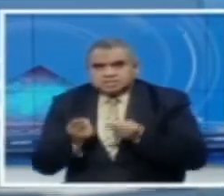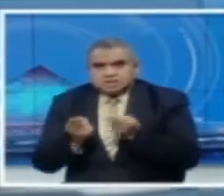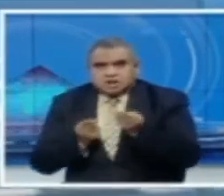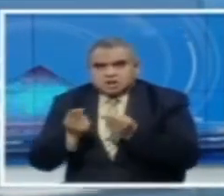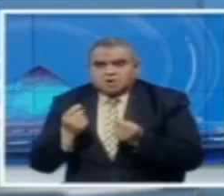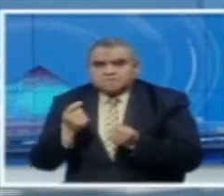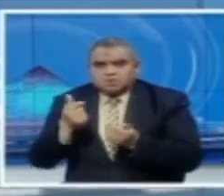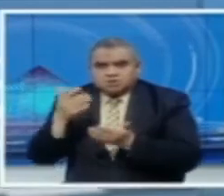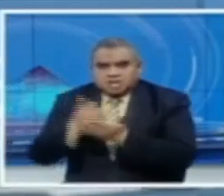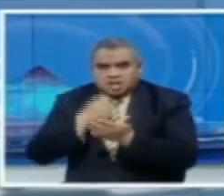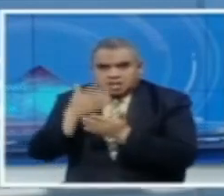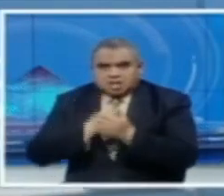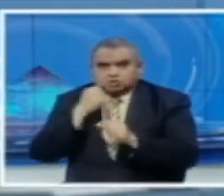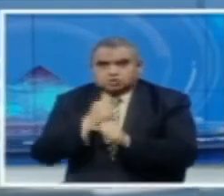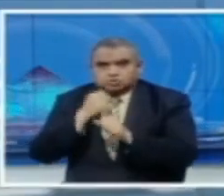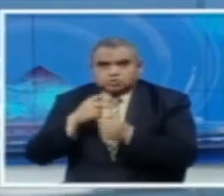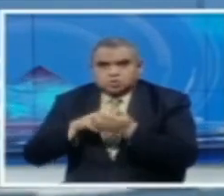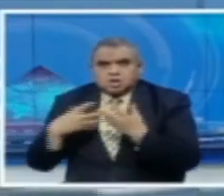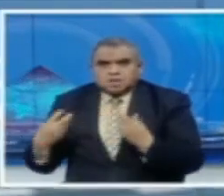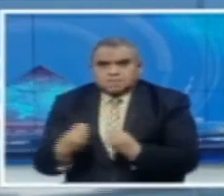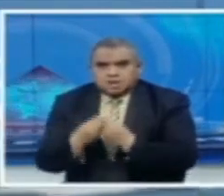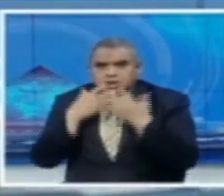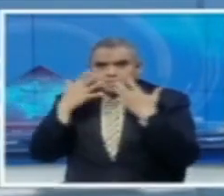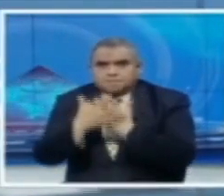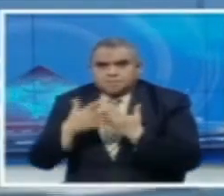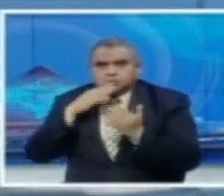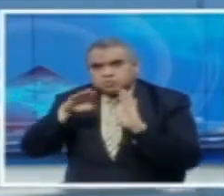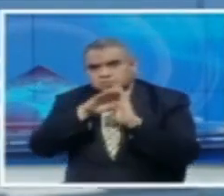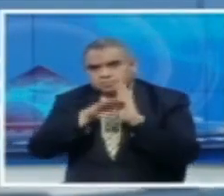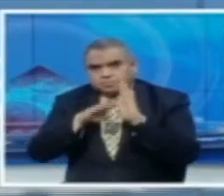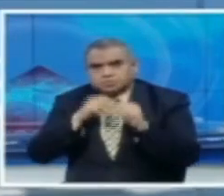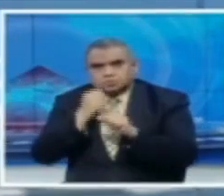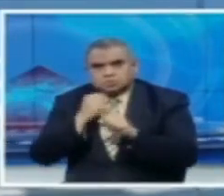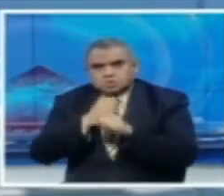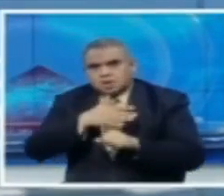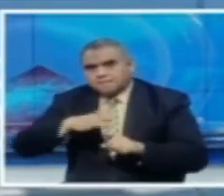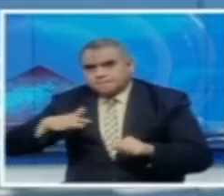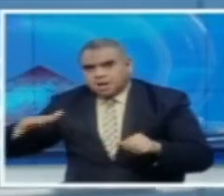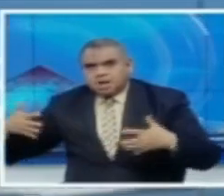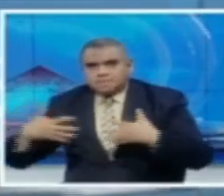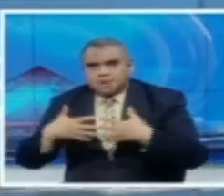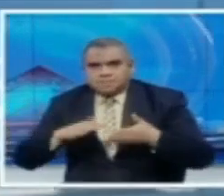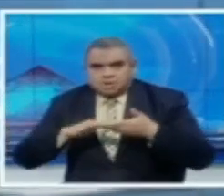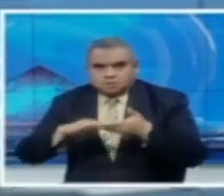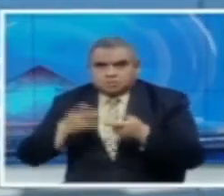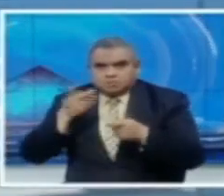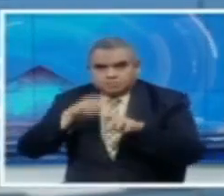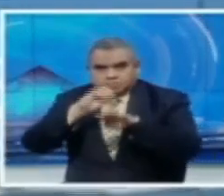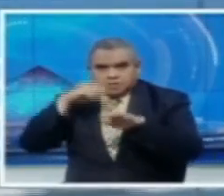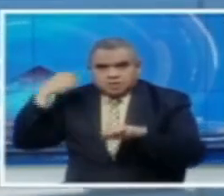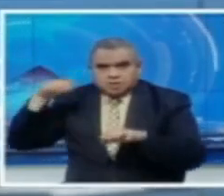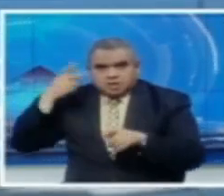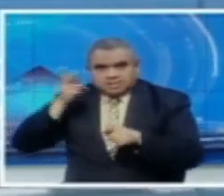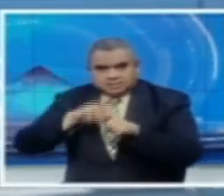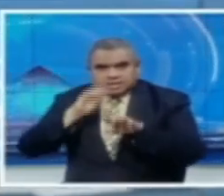وتوفير فرص العمل بالتكامل مع مشروعات منظومة الموانئ والخدمات البحرية. كما وجه الرئيس في